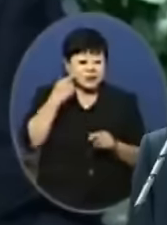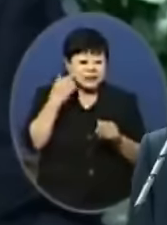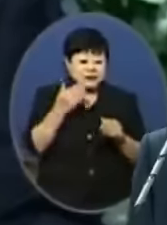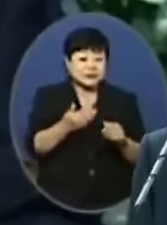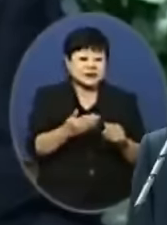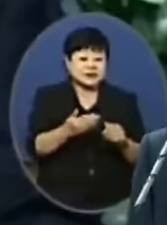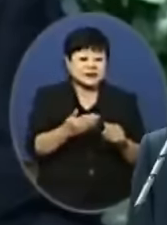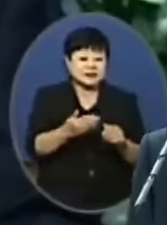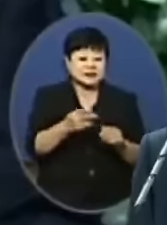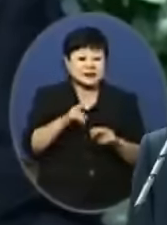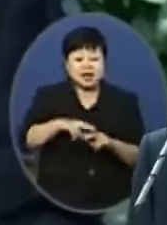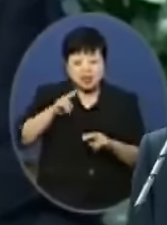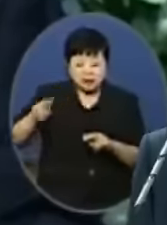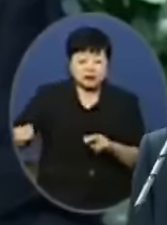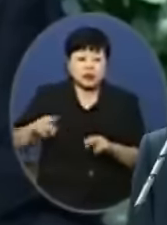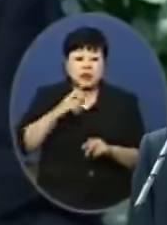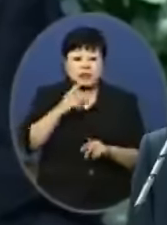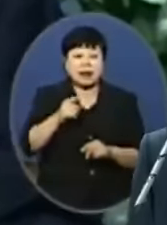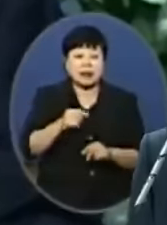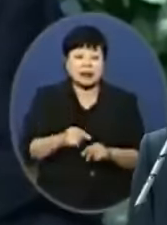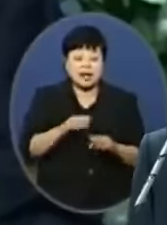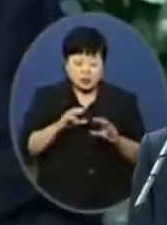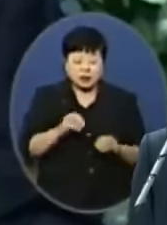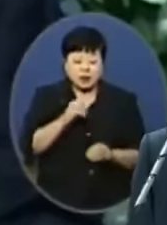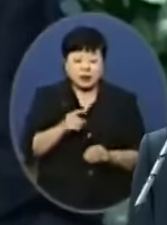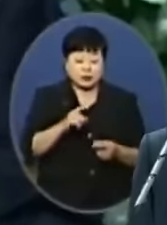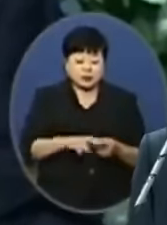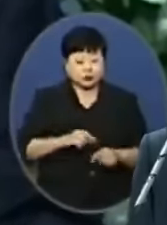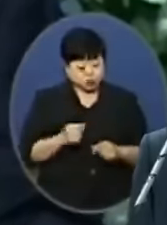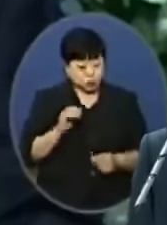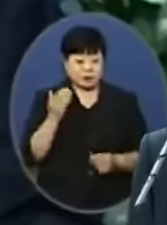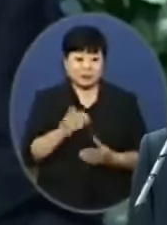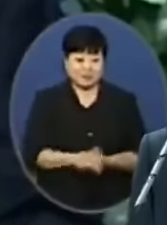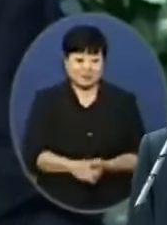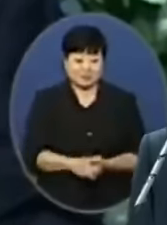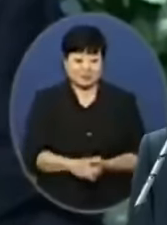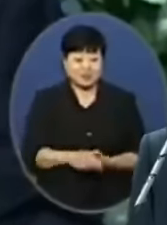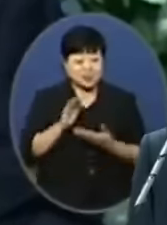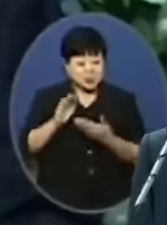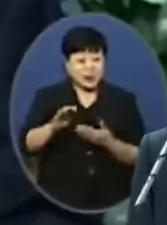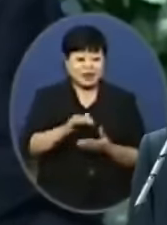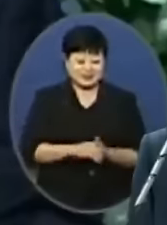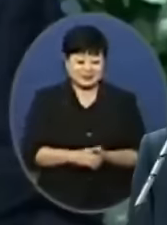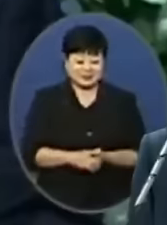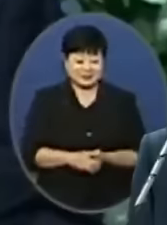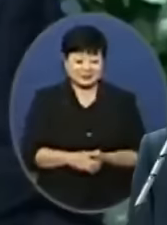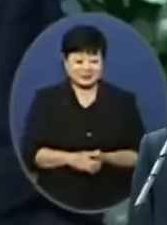이영훈 목사님이 이제 그만두시오 그러면 이제 그만둡니다. 그 이외에는